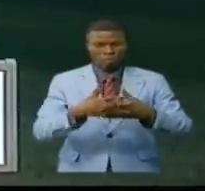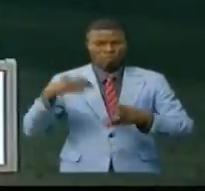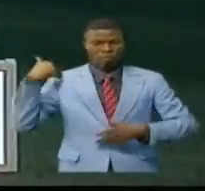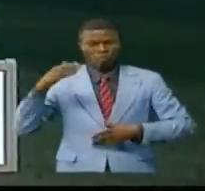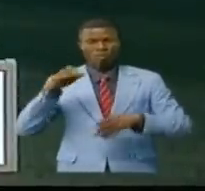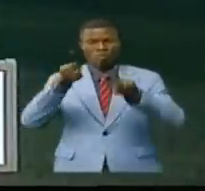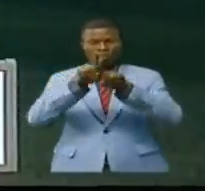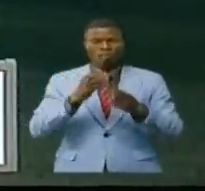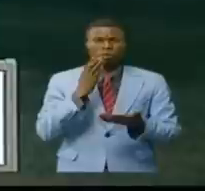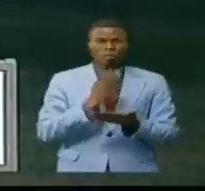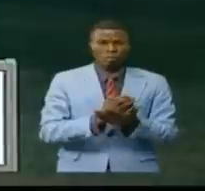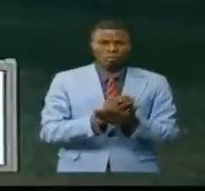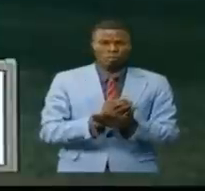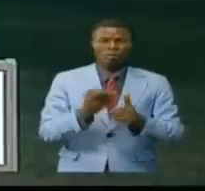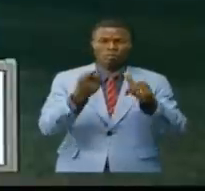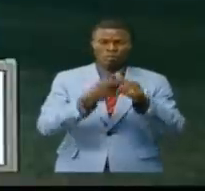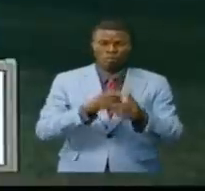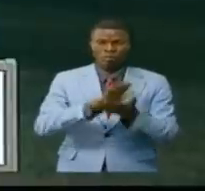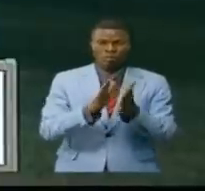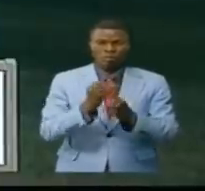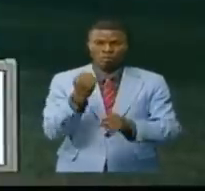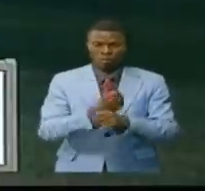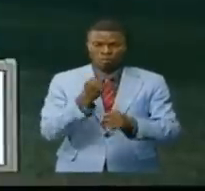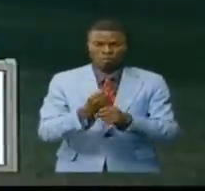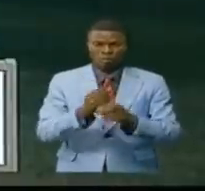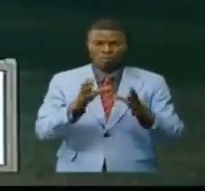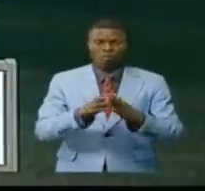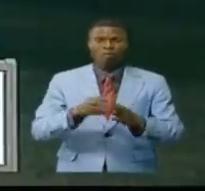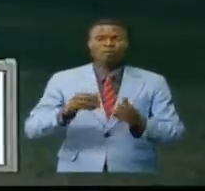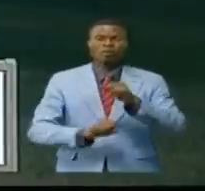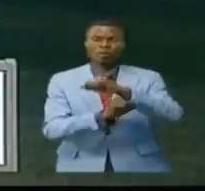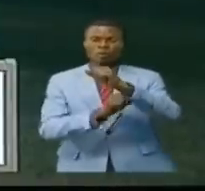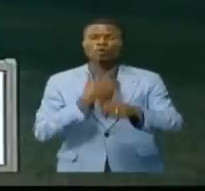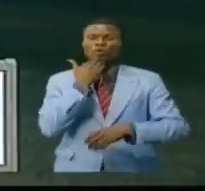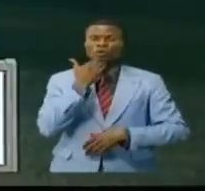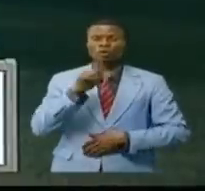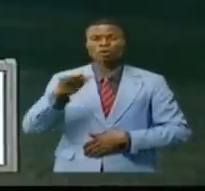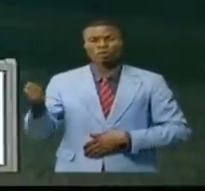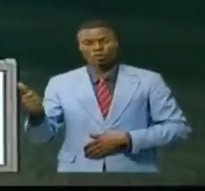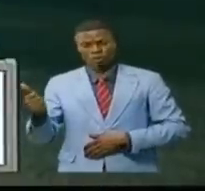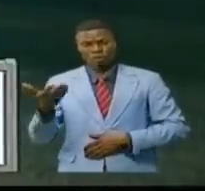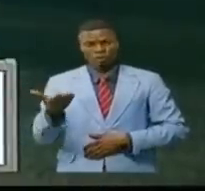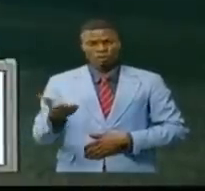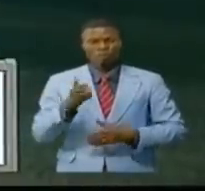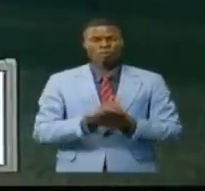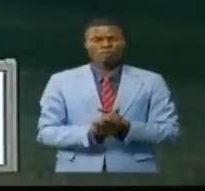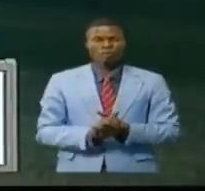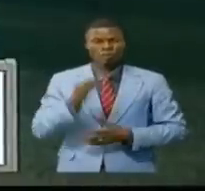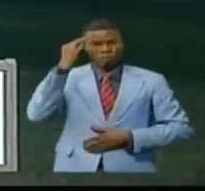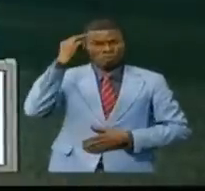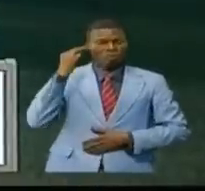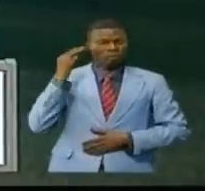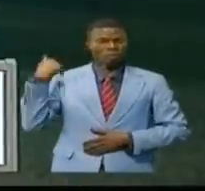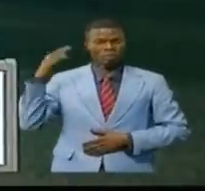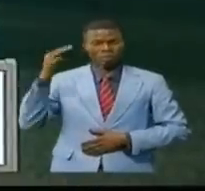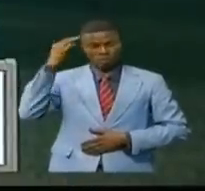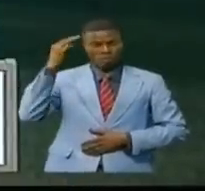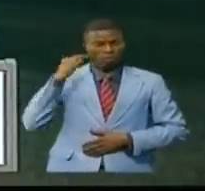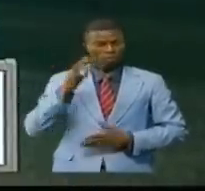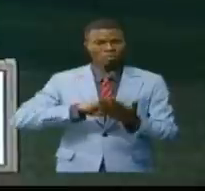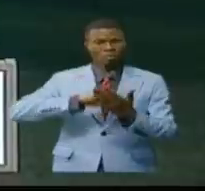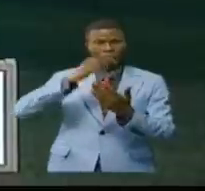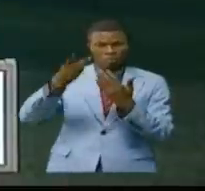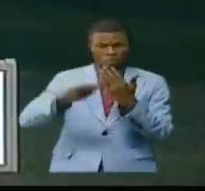et privé et ceux réalisés avec l'appui de bailleurs de fonds. Le ministre d'État, ministre du